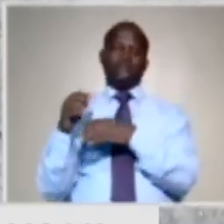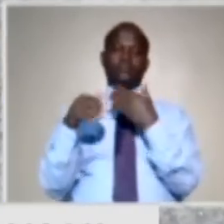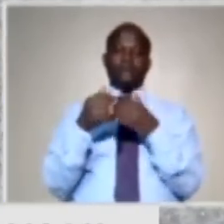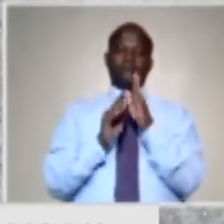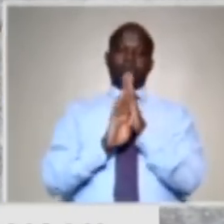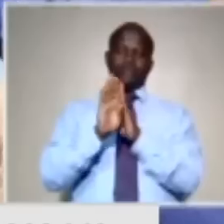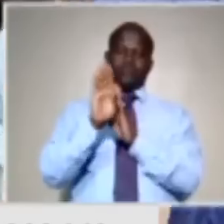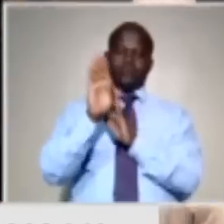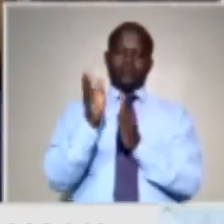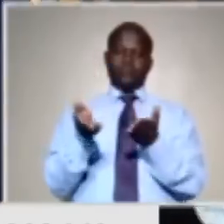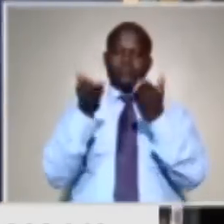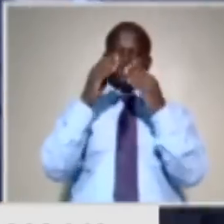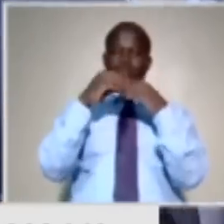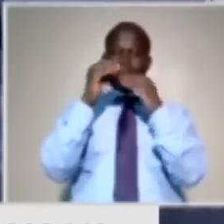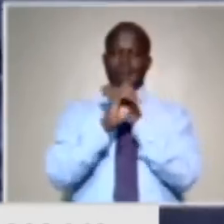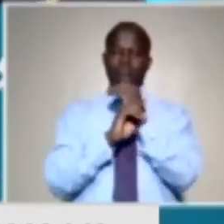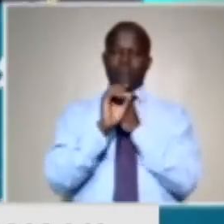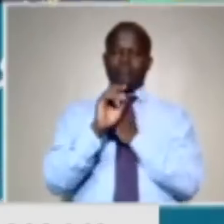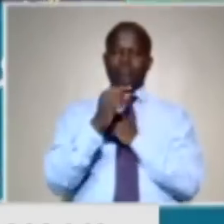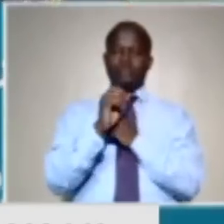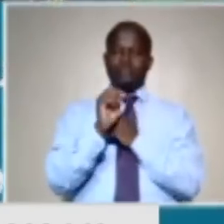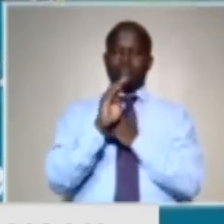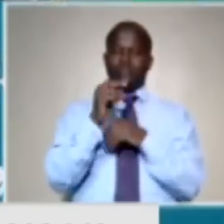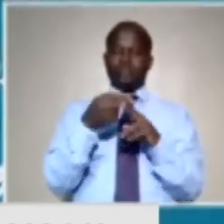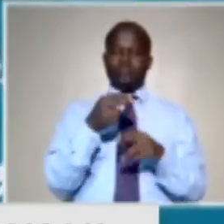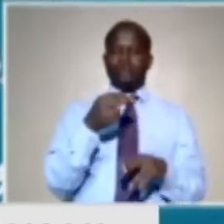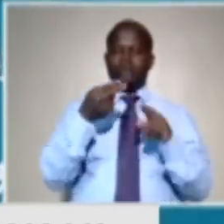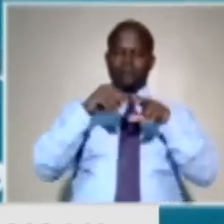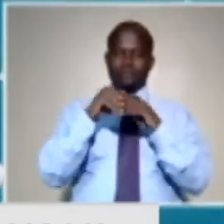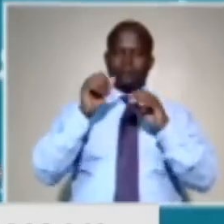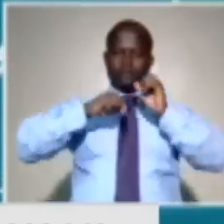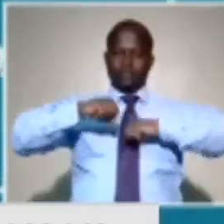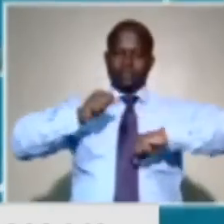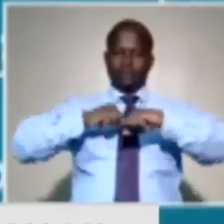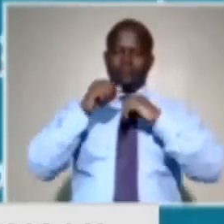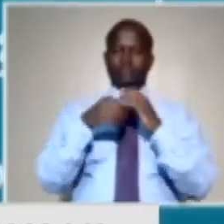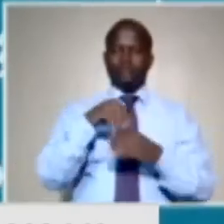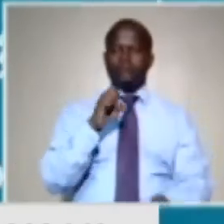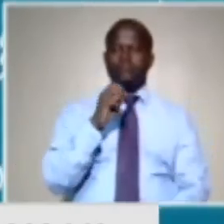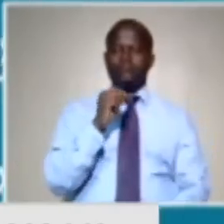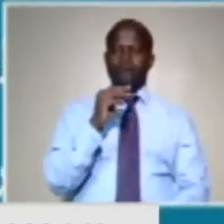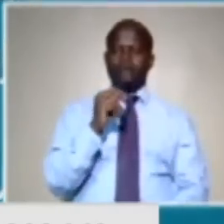kicicuro bimukiye muri iki Umuyobozi w'akarere ka Gicumbi karimo kuberamo aya marushanwa Emmanuel Nzabonimpa ashima